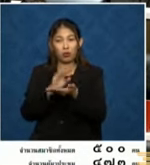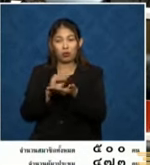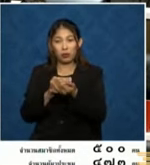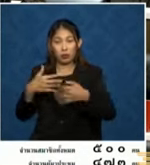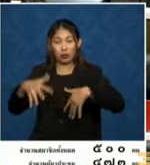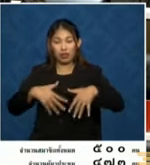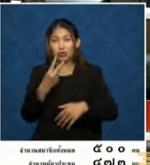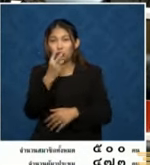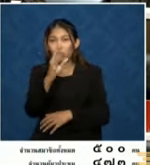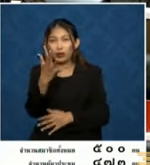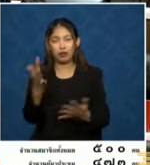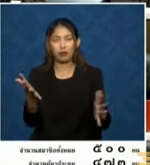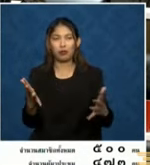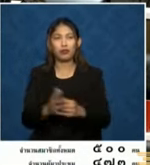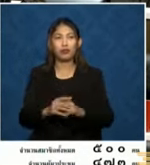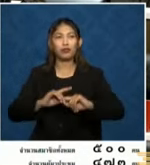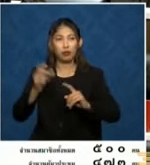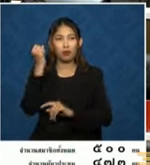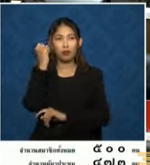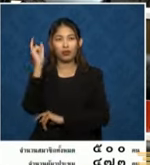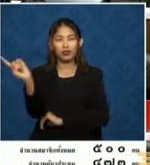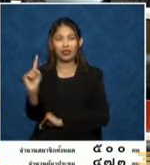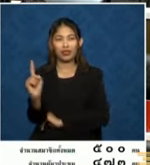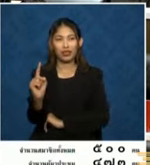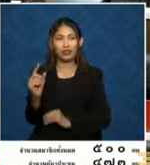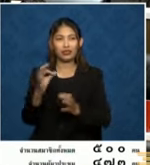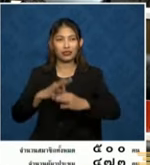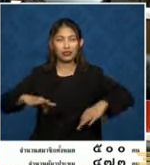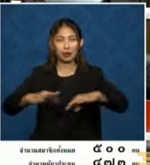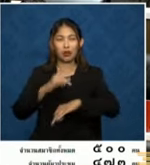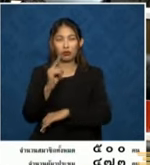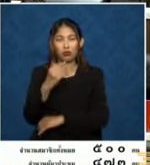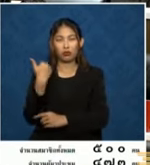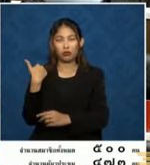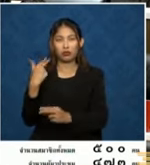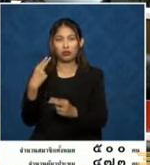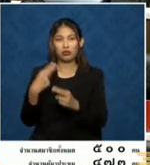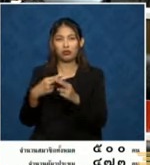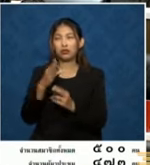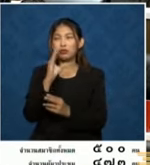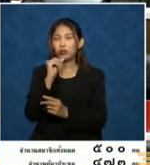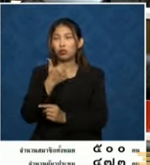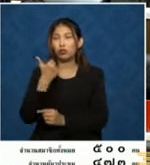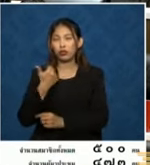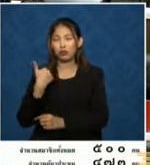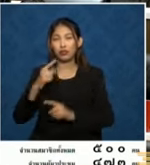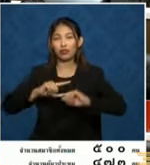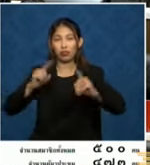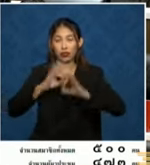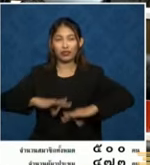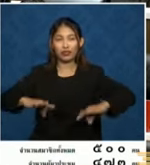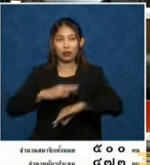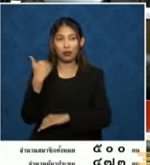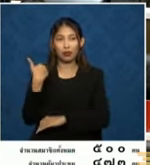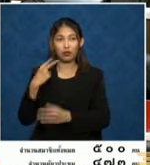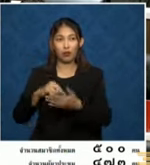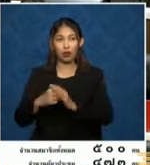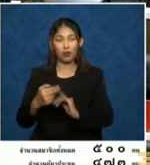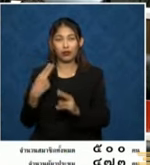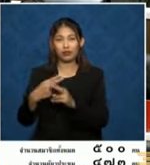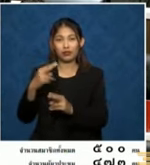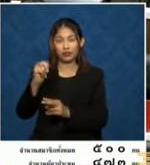ไม่ได้นะครับอย่างที่สองก็เข้าใจดีครับว่าจำเป็นที่ต้องมีการเอ่ยถึงบุคคลภายนอกอยู่บ้างนะครับแต่ว่าก็ต้องยืนยันว่าบุคคลดังกล่าวนั้นก็คือคุณนิก